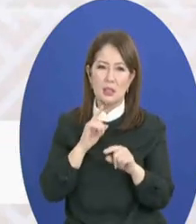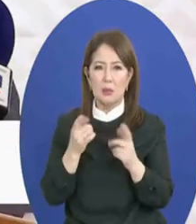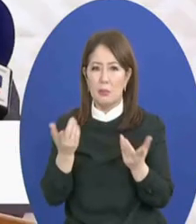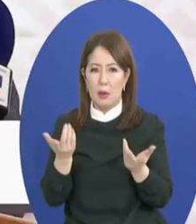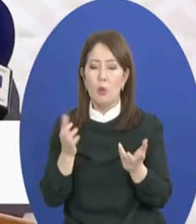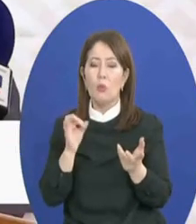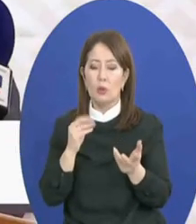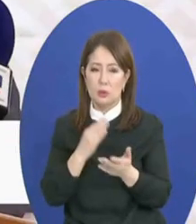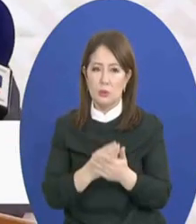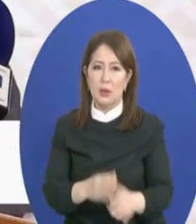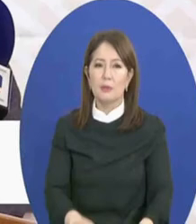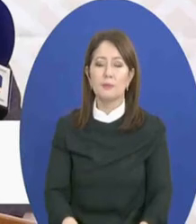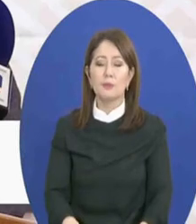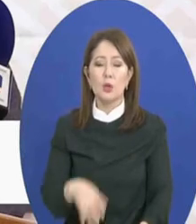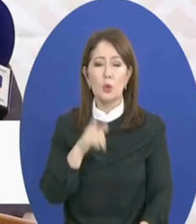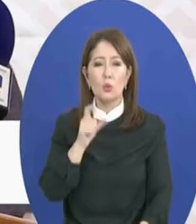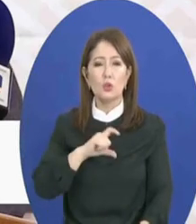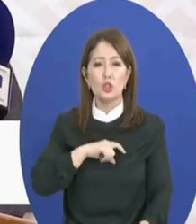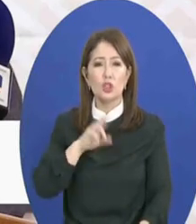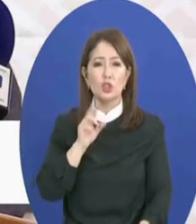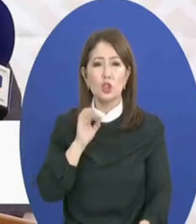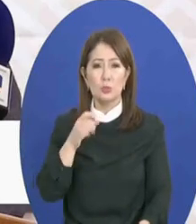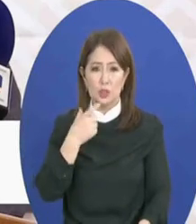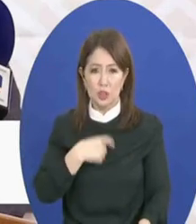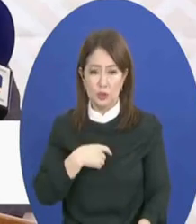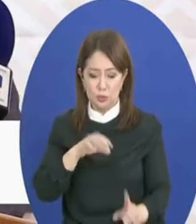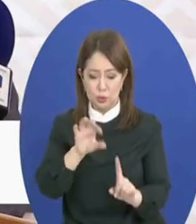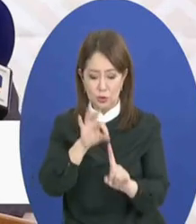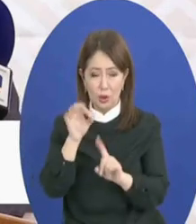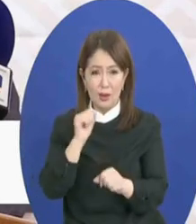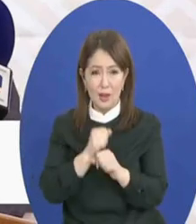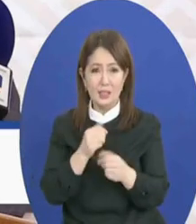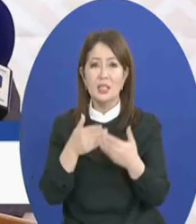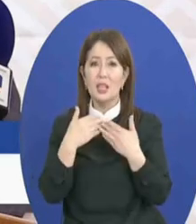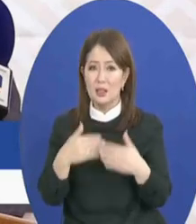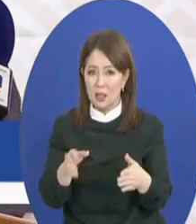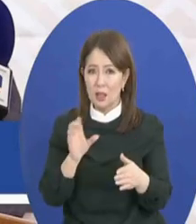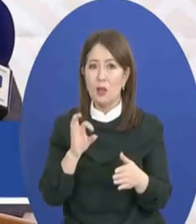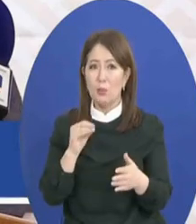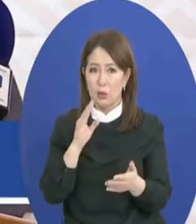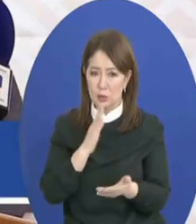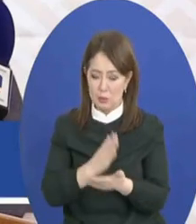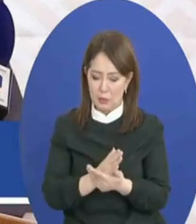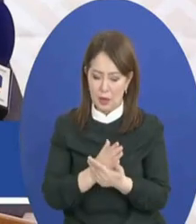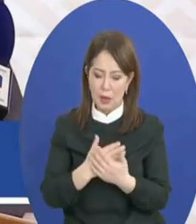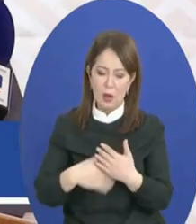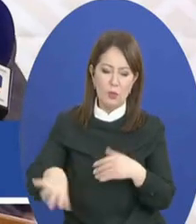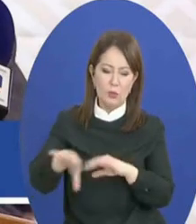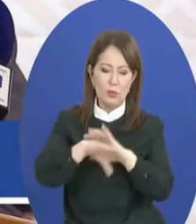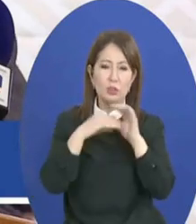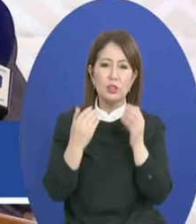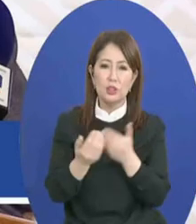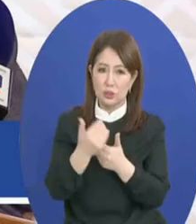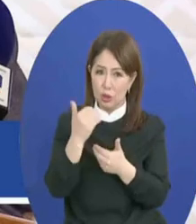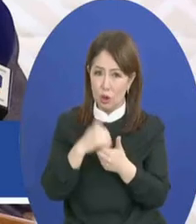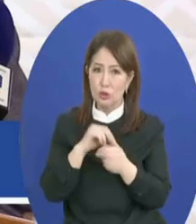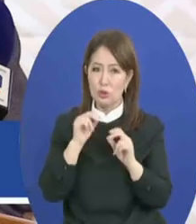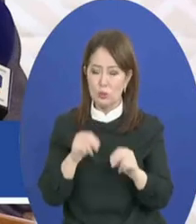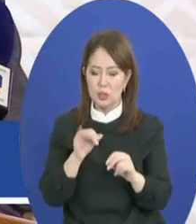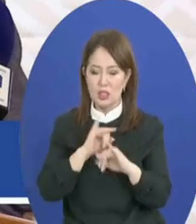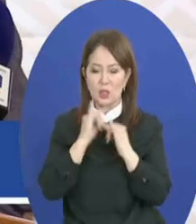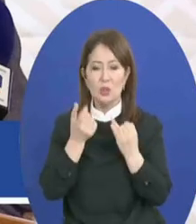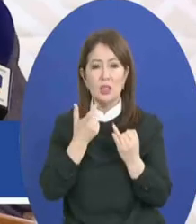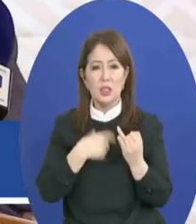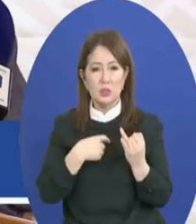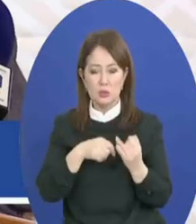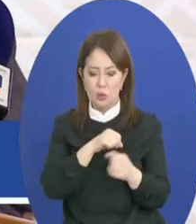болж байгаа. Хүний эрхийн комиссийн гишүүдийг сонгон шалгаруулах ажил бол маш нээлттэй болсноос гадна олон нийтийн оролцоотой болсон. Улсын их хурлын